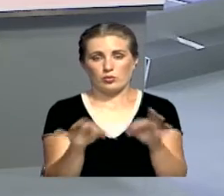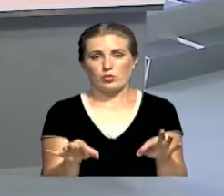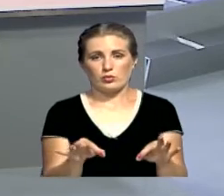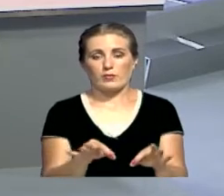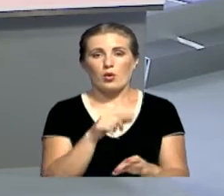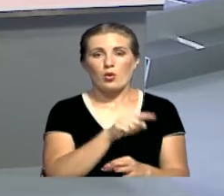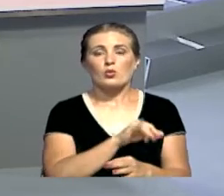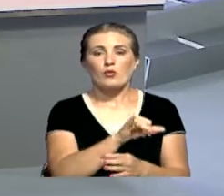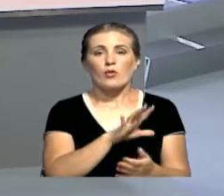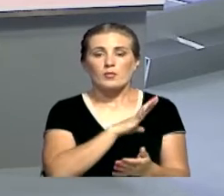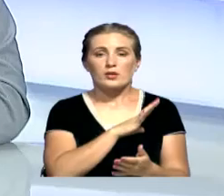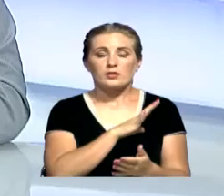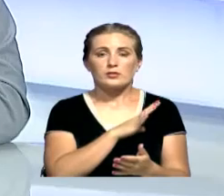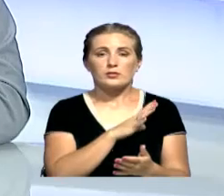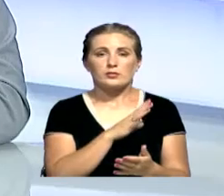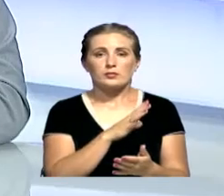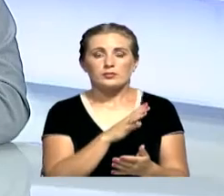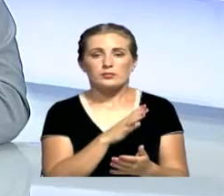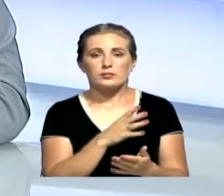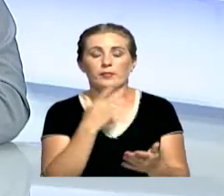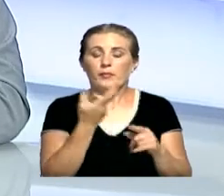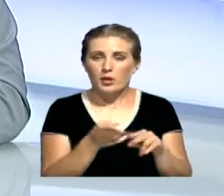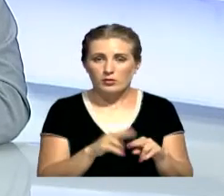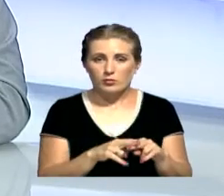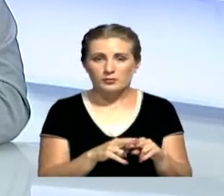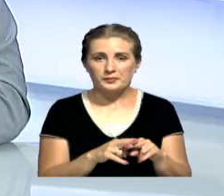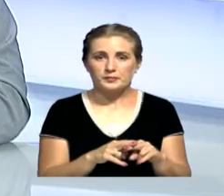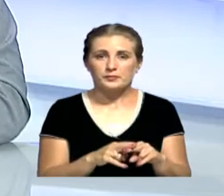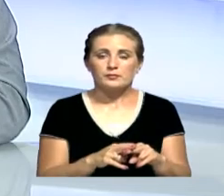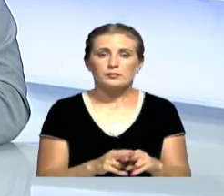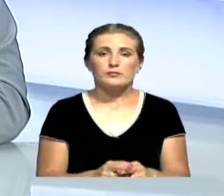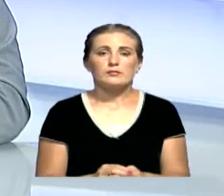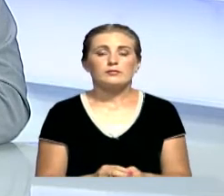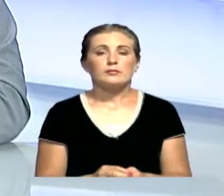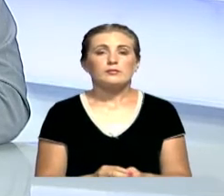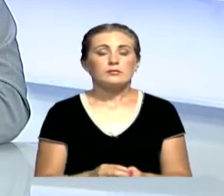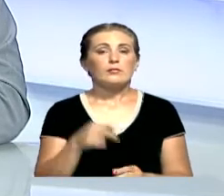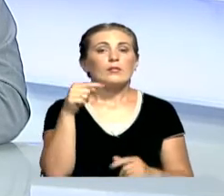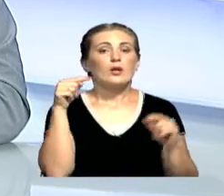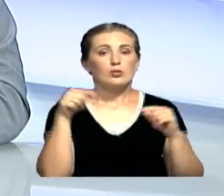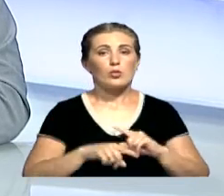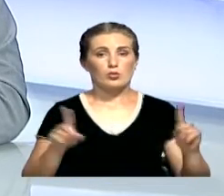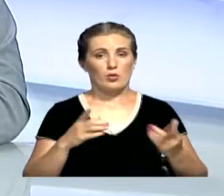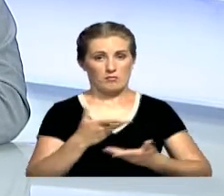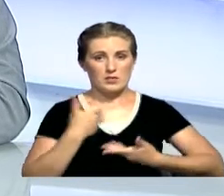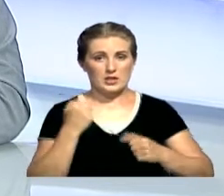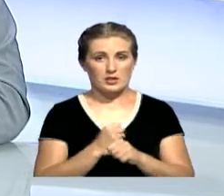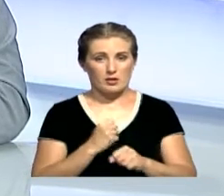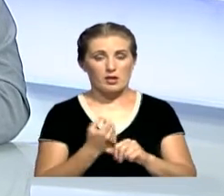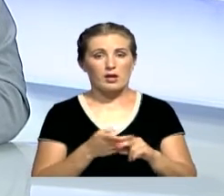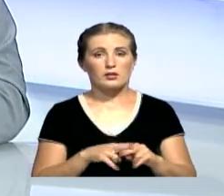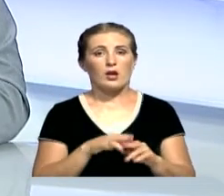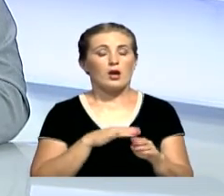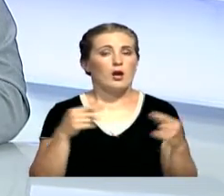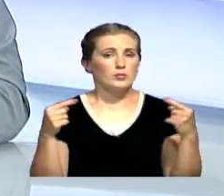но у него был сервитут поэтому вот то что мы сделали это абсолютно правильно было